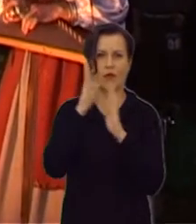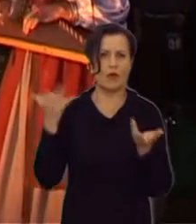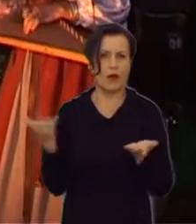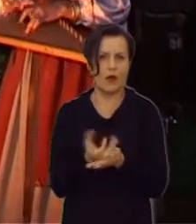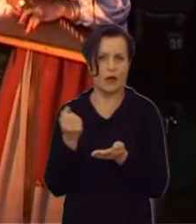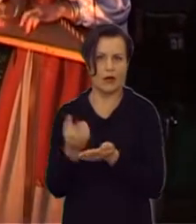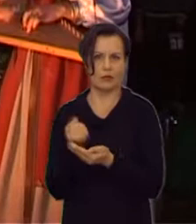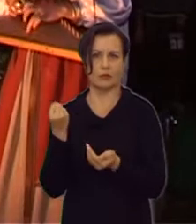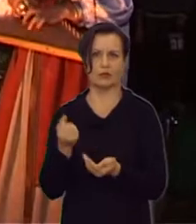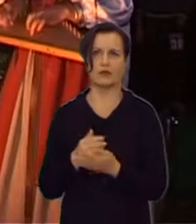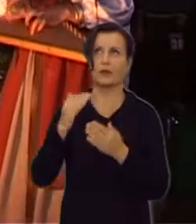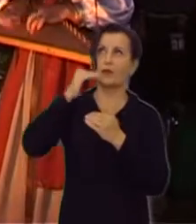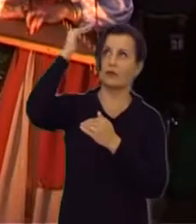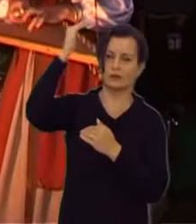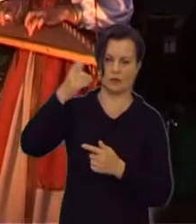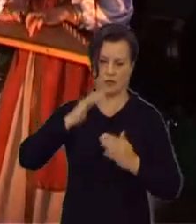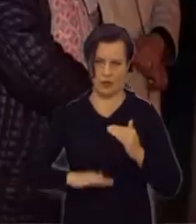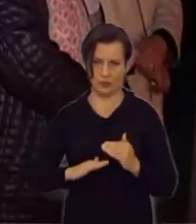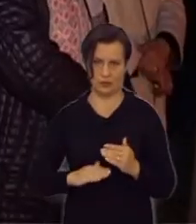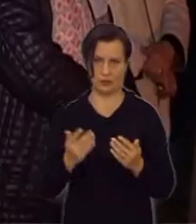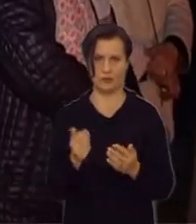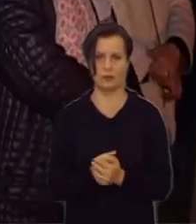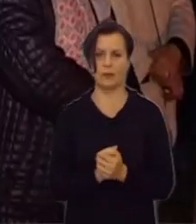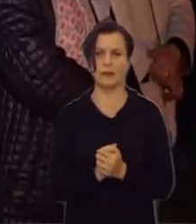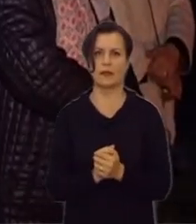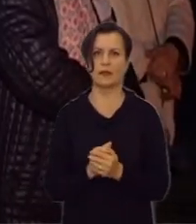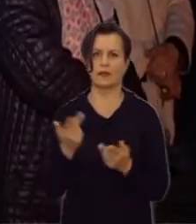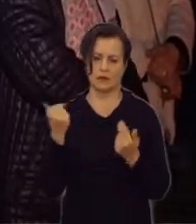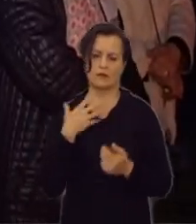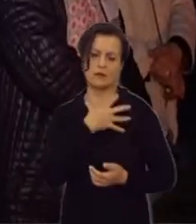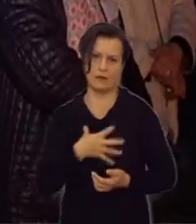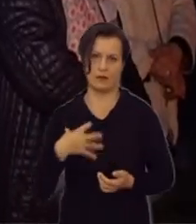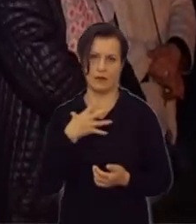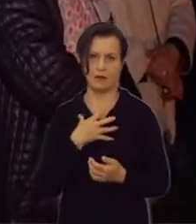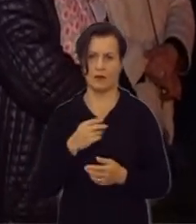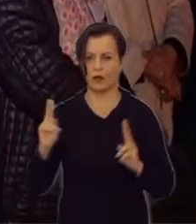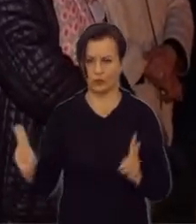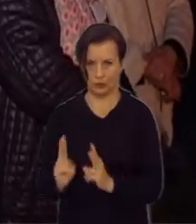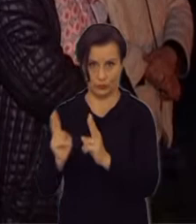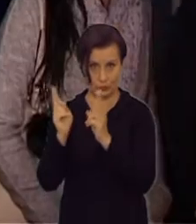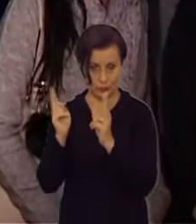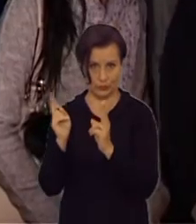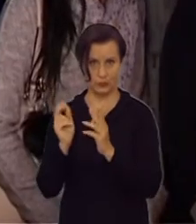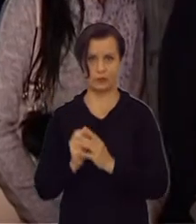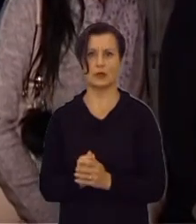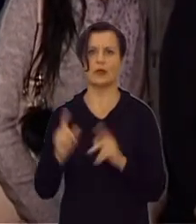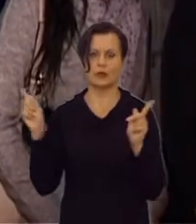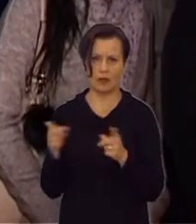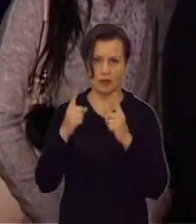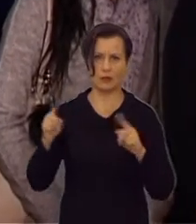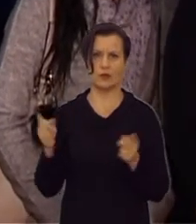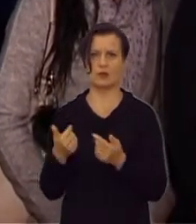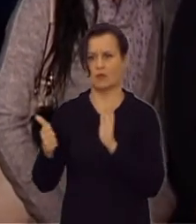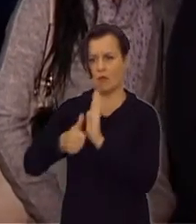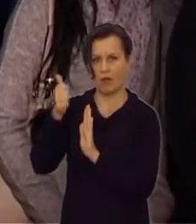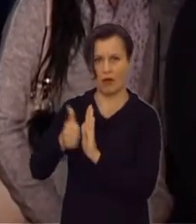oro, ir viršui, ir apačioj. Žodžiu, šitas labai labai svarbu. Uždegsim aukurą ir dainuosim